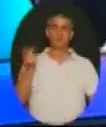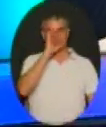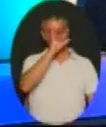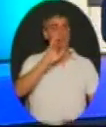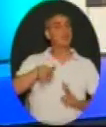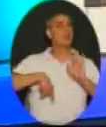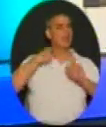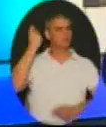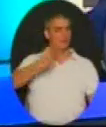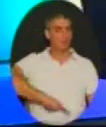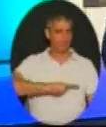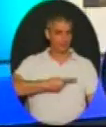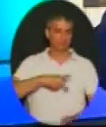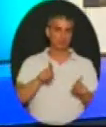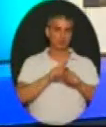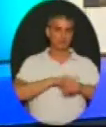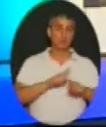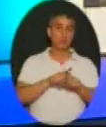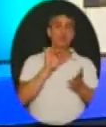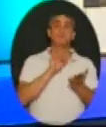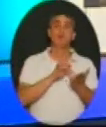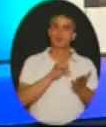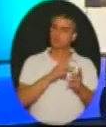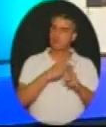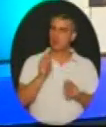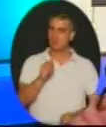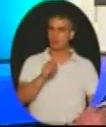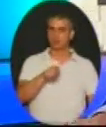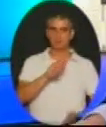ורבותיי, נהיה כאן גם בשבוע הבא, אותו הזמן, אותו המקום, רק בערוץ הכנסת. להתראות ביי.